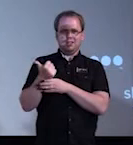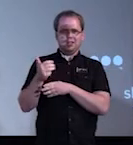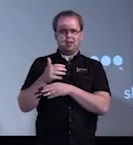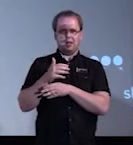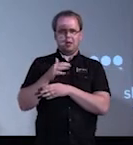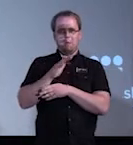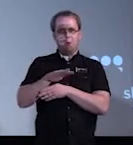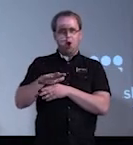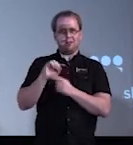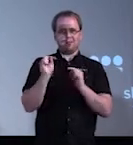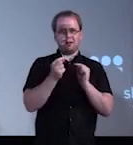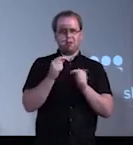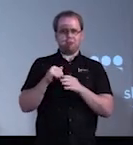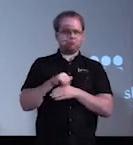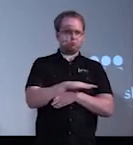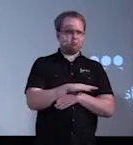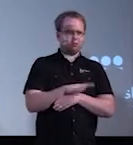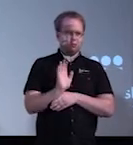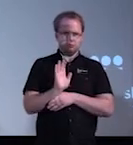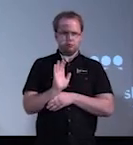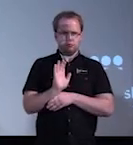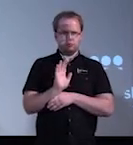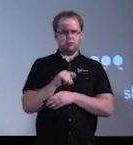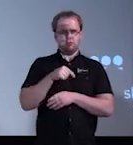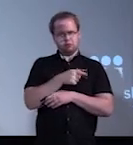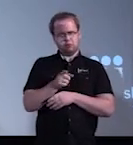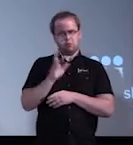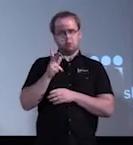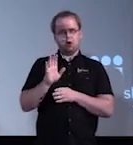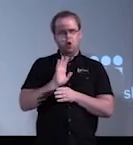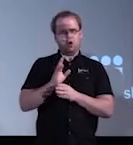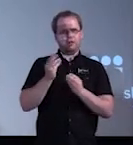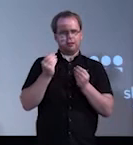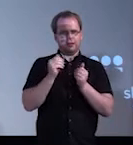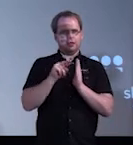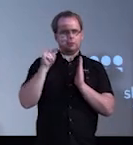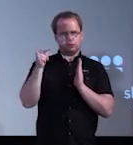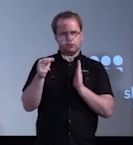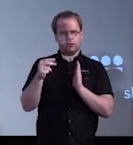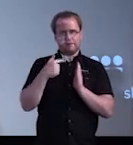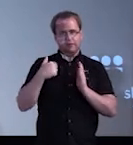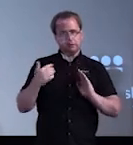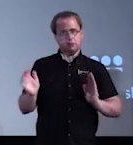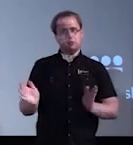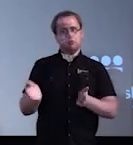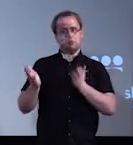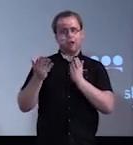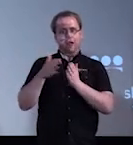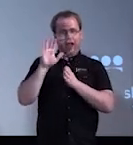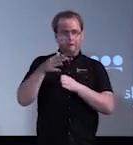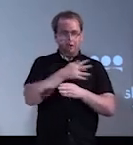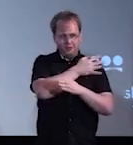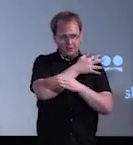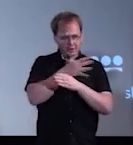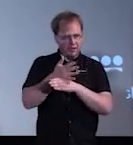med badvattnet i det som upprätthåller de kvalitativa aspekterna som vi vill också främja i det som har varit. Det är ju A